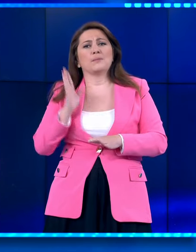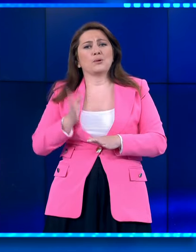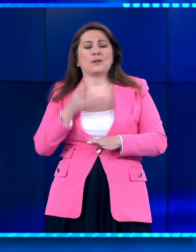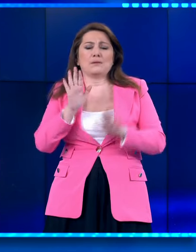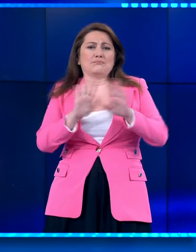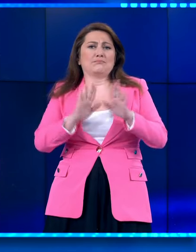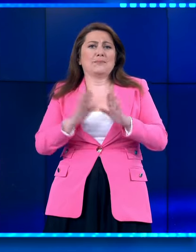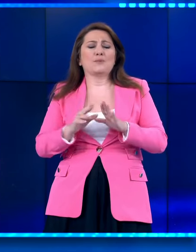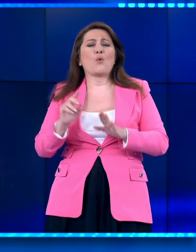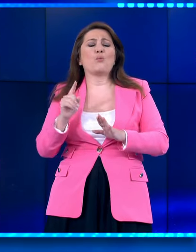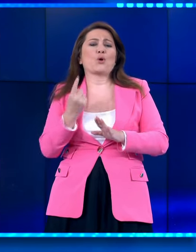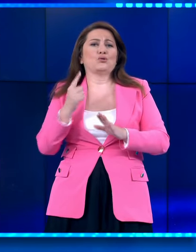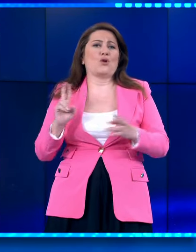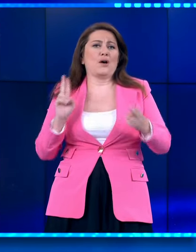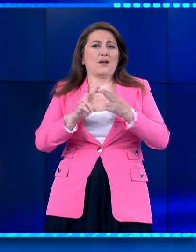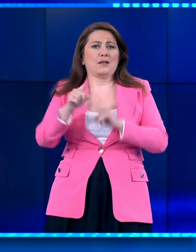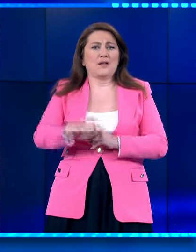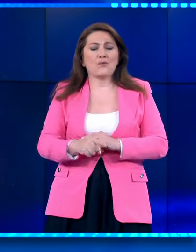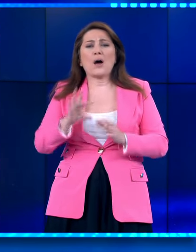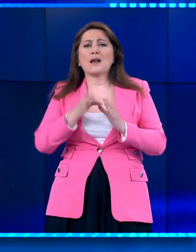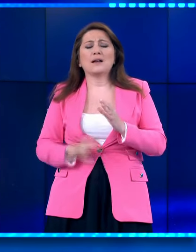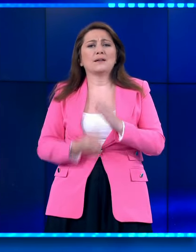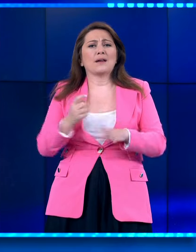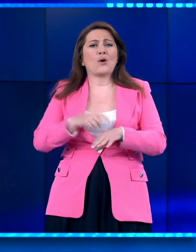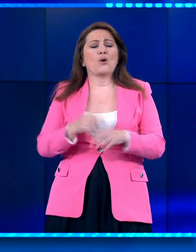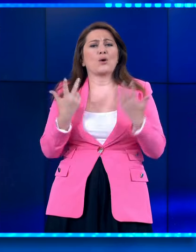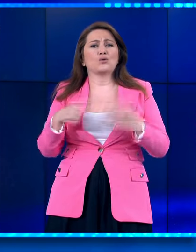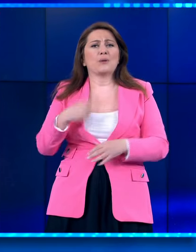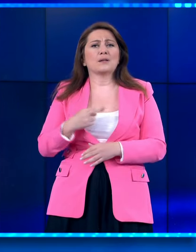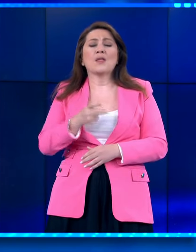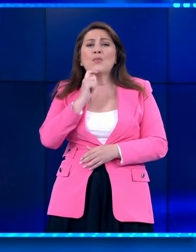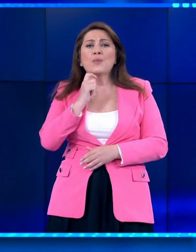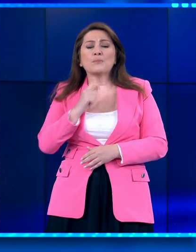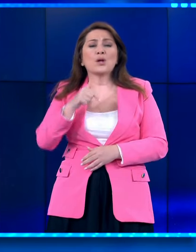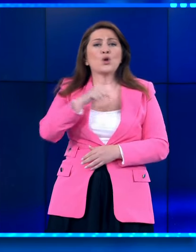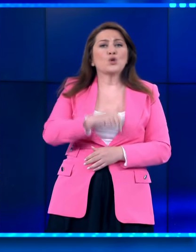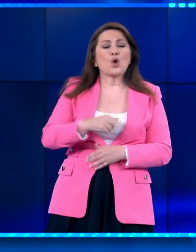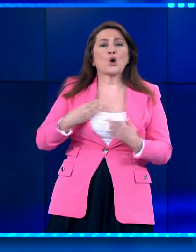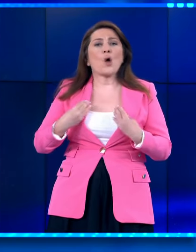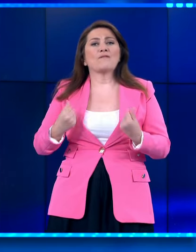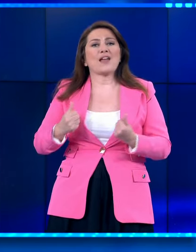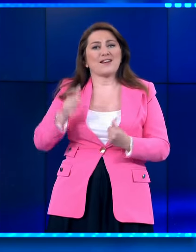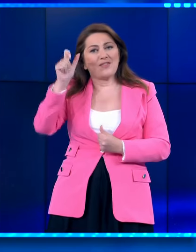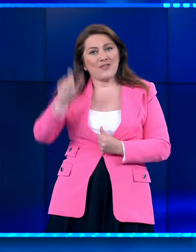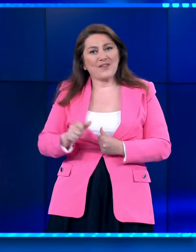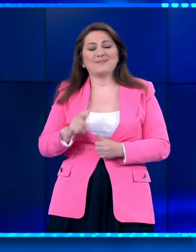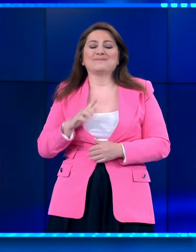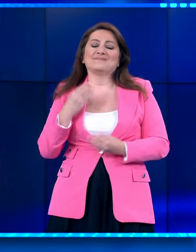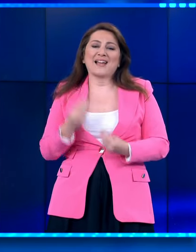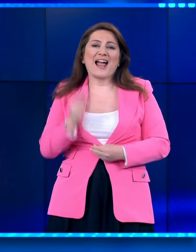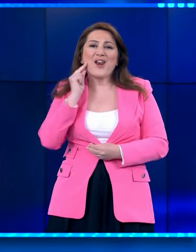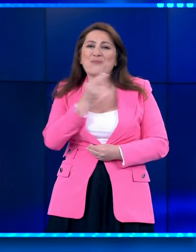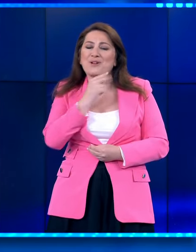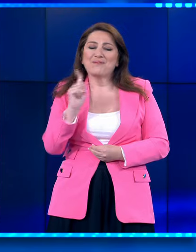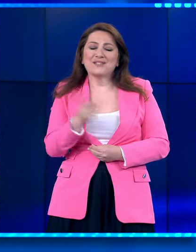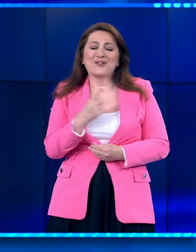εκπομπή First Dates. Όλη η ειδησιογραφία της ημέρας στο κεντρικό δελτίο ειδήσεων στις 8 παρατέταρτο με τον Γιώργο Ευγενίδη. Από όλους εμάς, κυρίες και